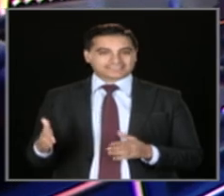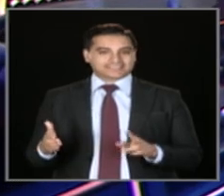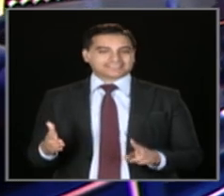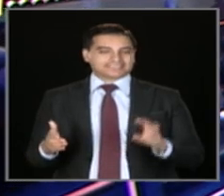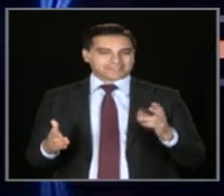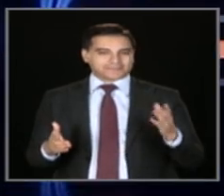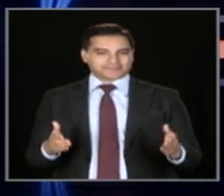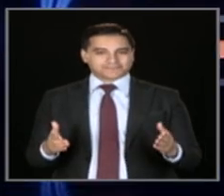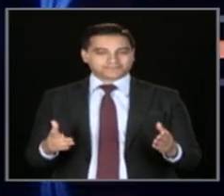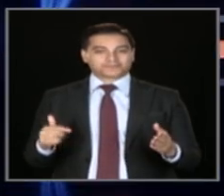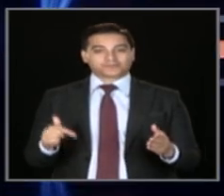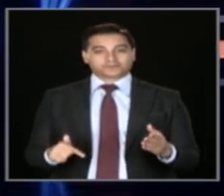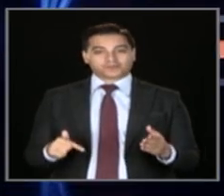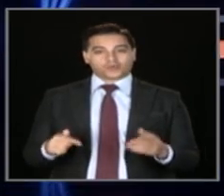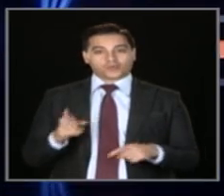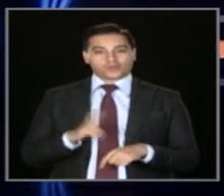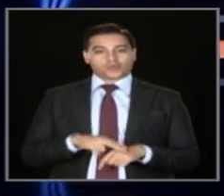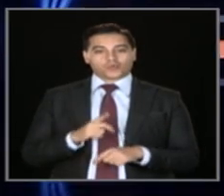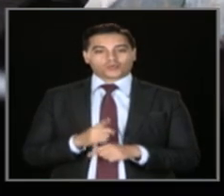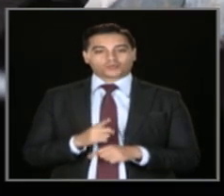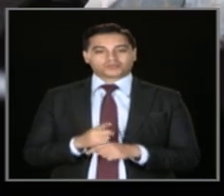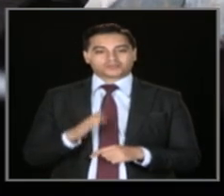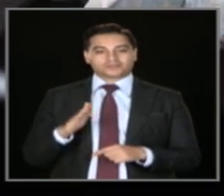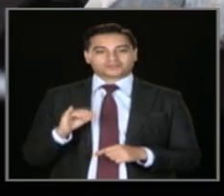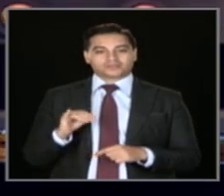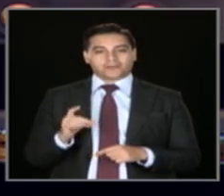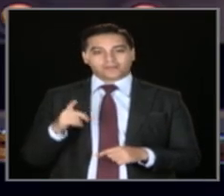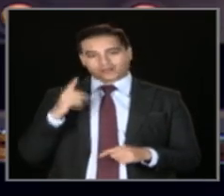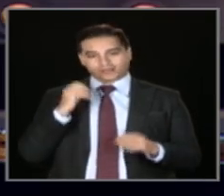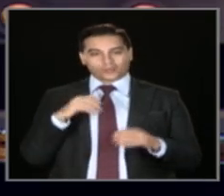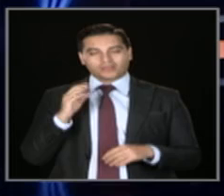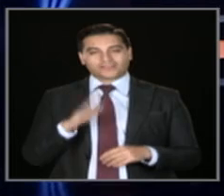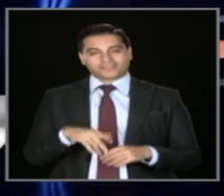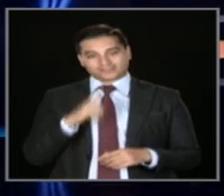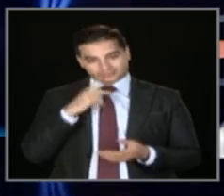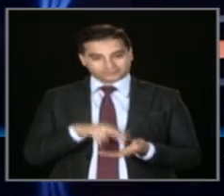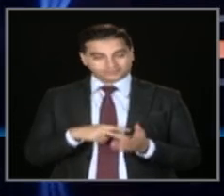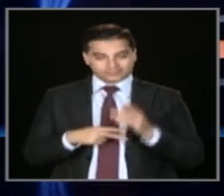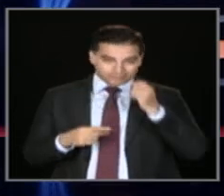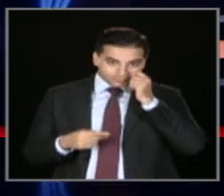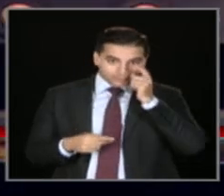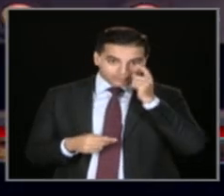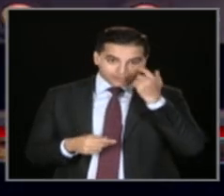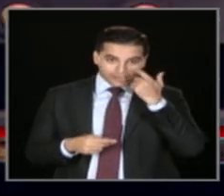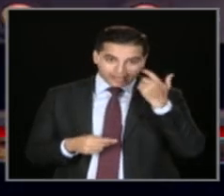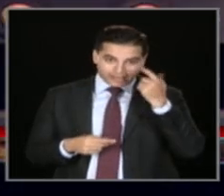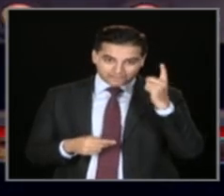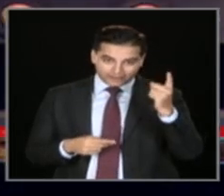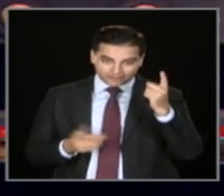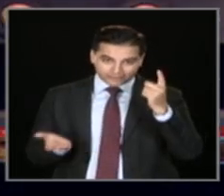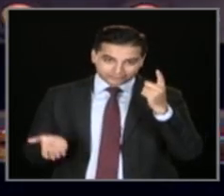70 أبو سمبل. ومدام سمر ابتدت تتوتر، فريق أبو سمبل خلي بالكم النتيجة ابتدت